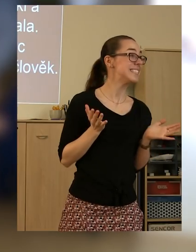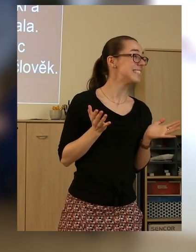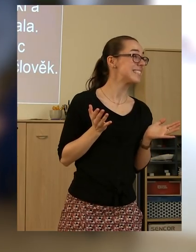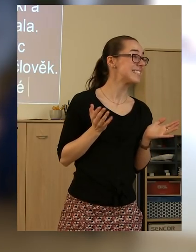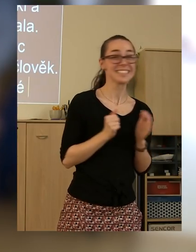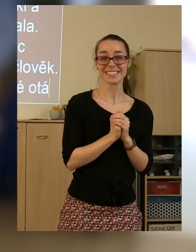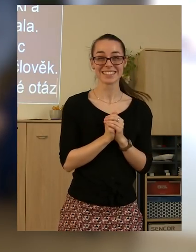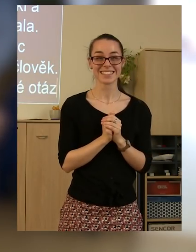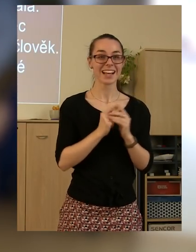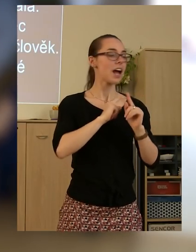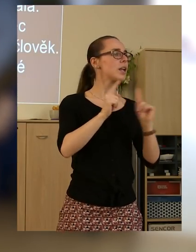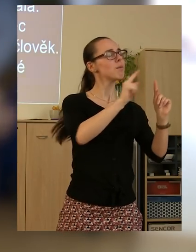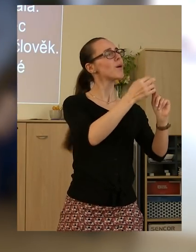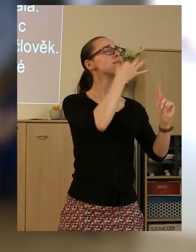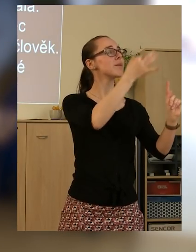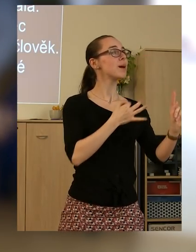lahší otázku, pan profesor.